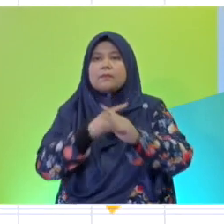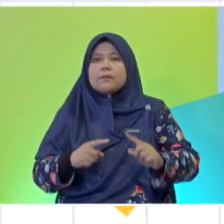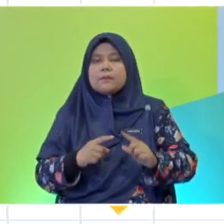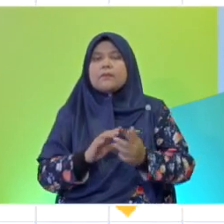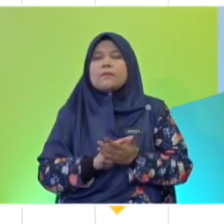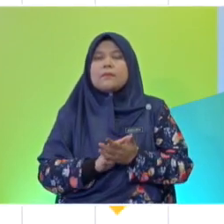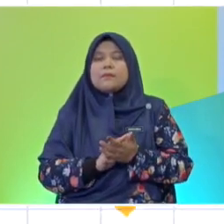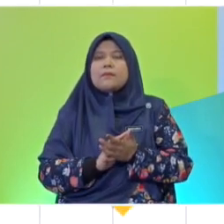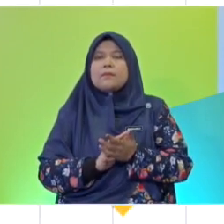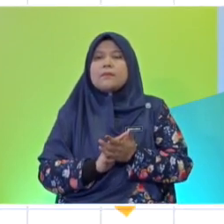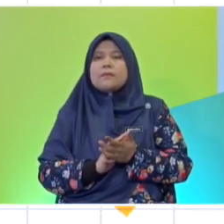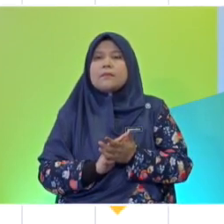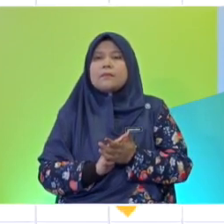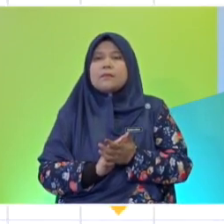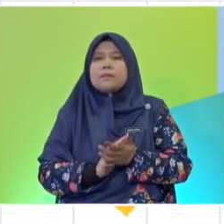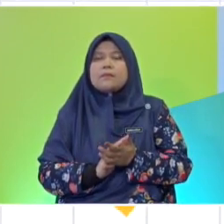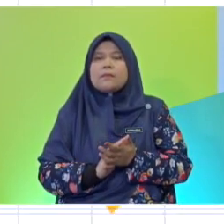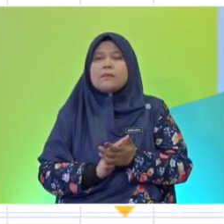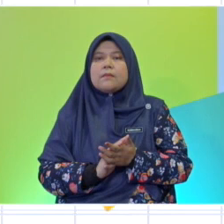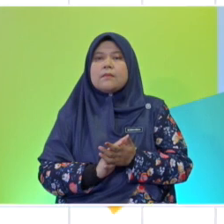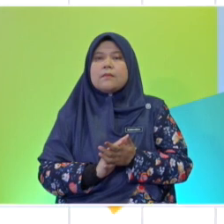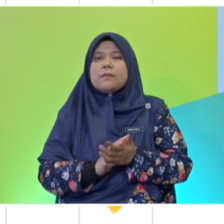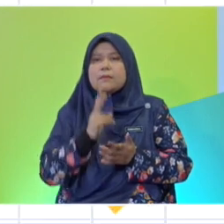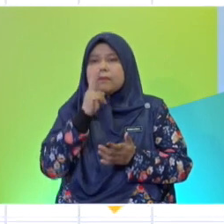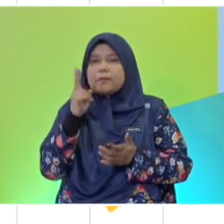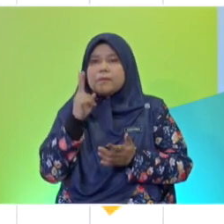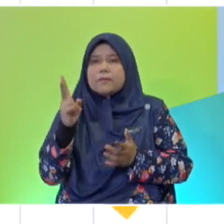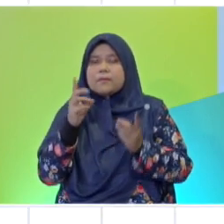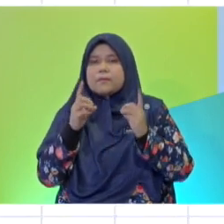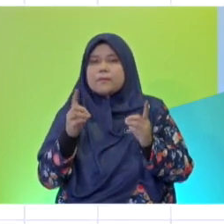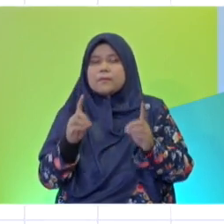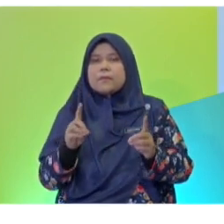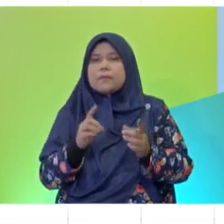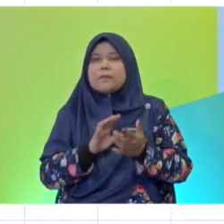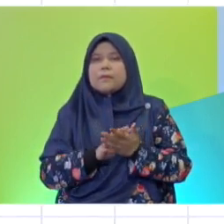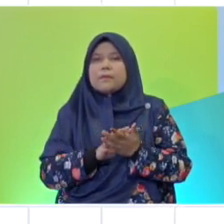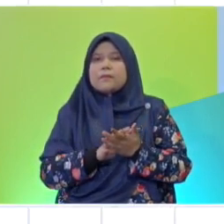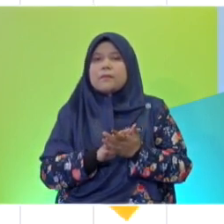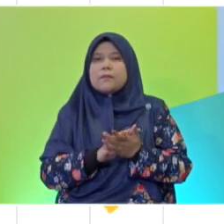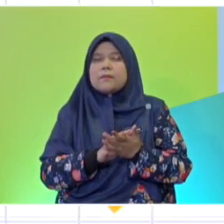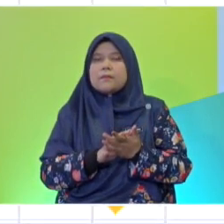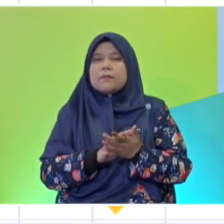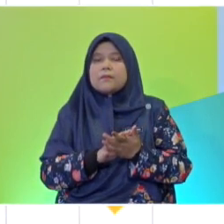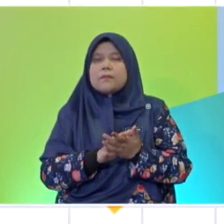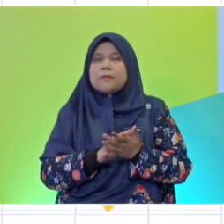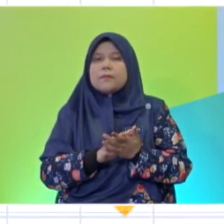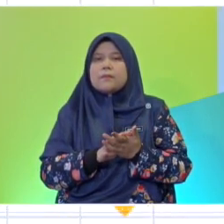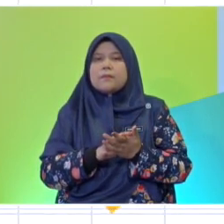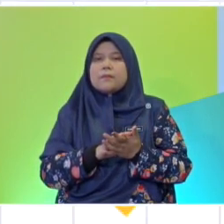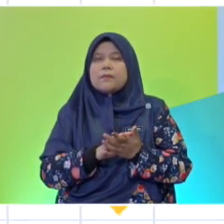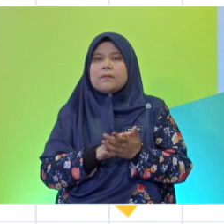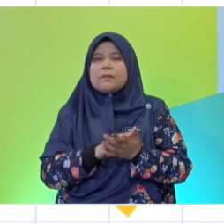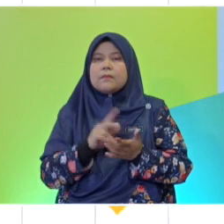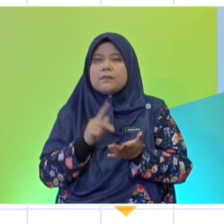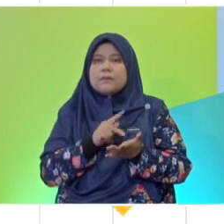baik 2008 bersamaan x/2 Lepas tuh kita kenapa 8X = 200